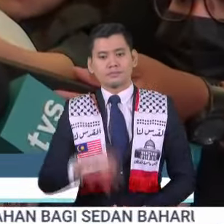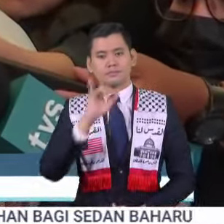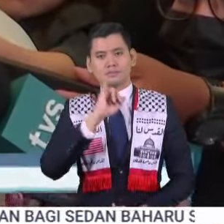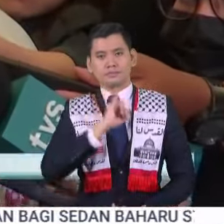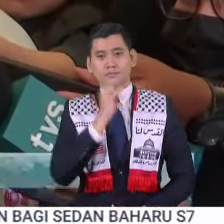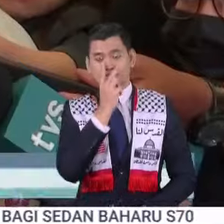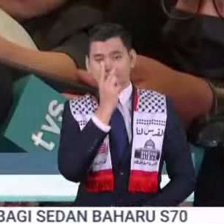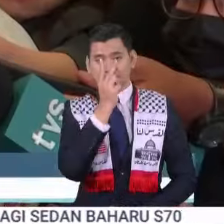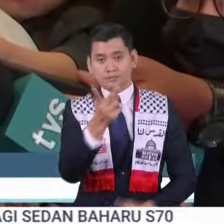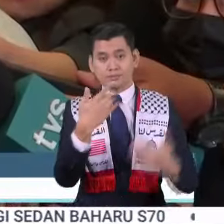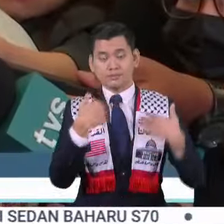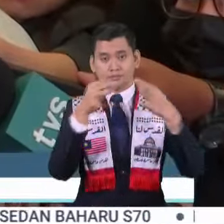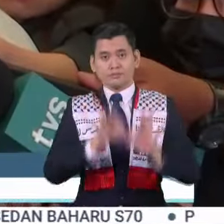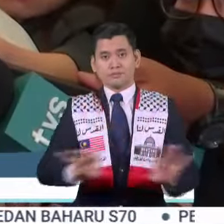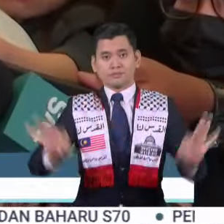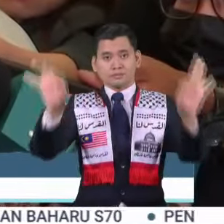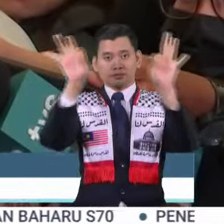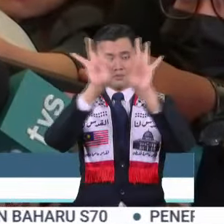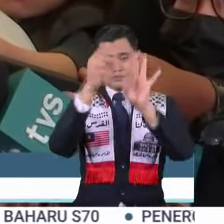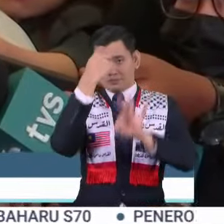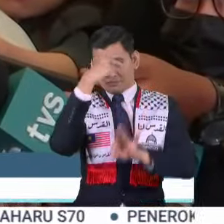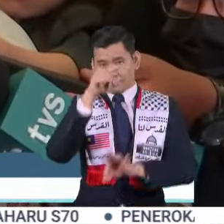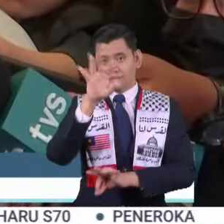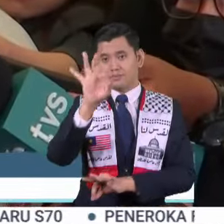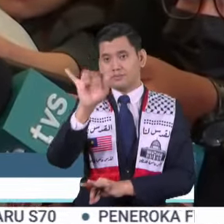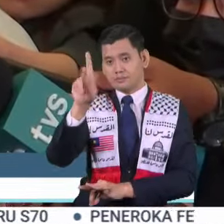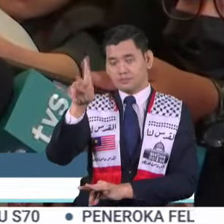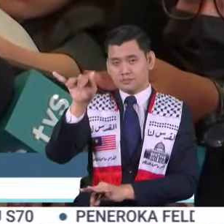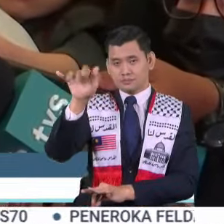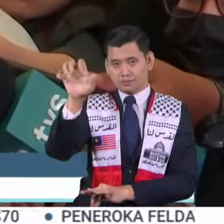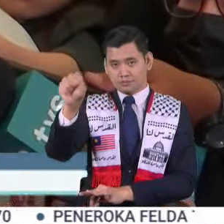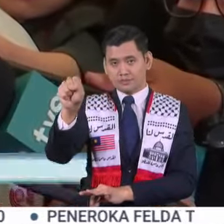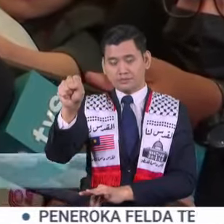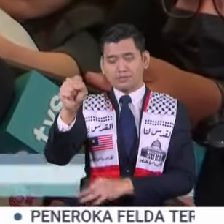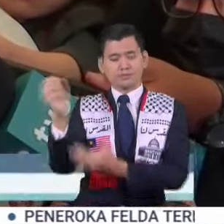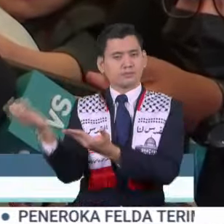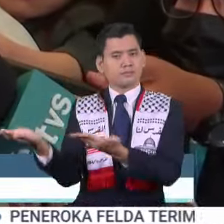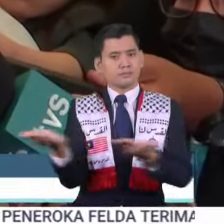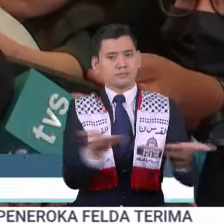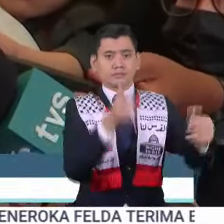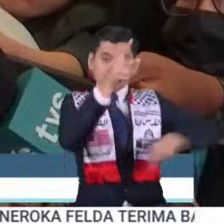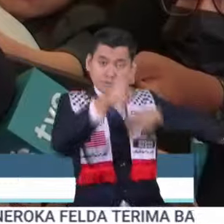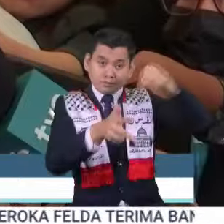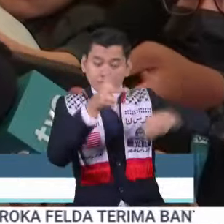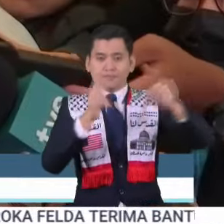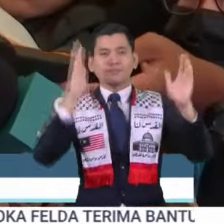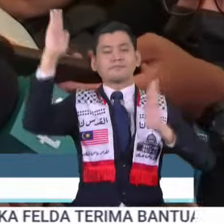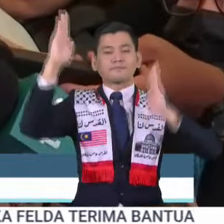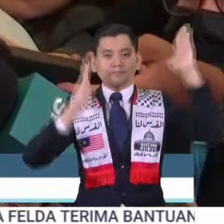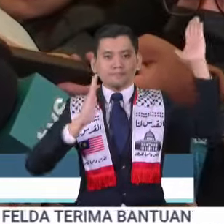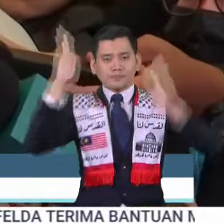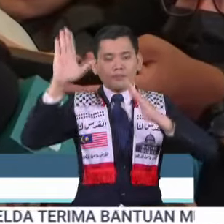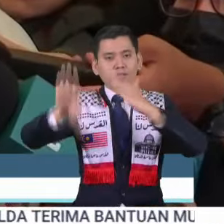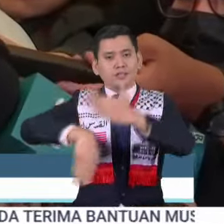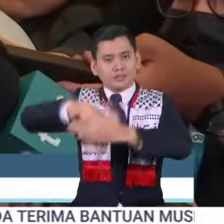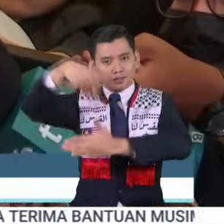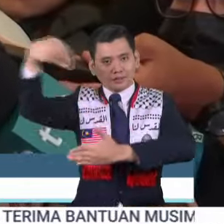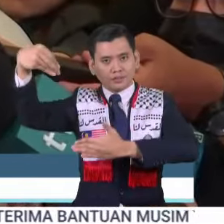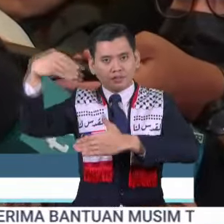saya juga lihat ada keperluan untuk finas meneliti membawa filem-filem di Malaysia keluar